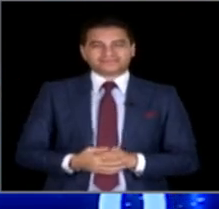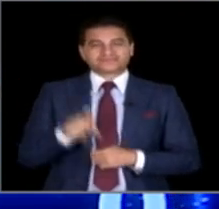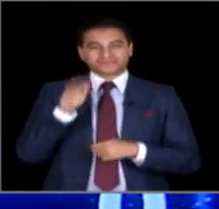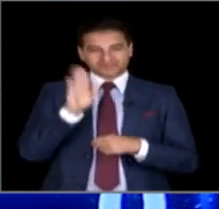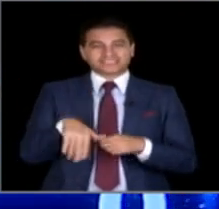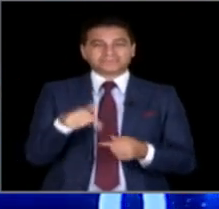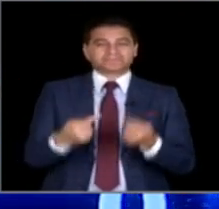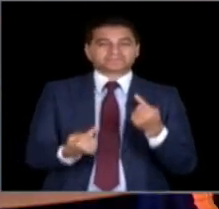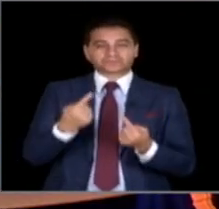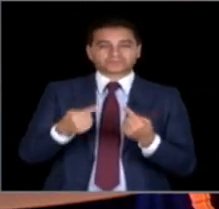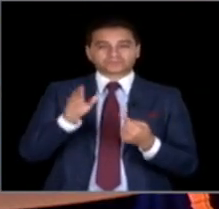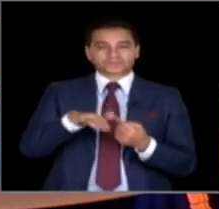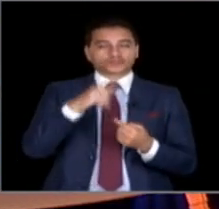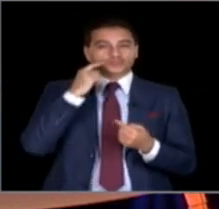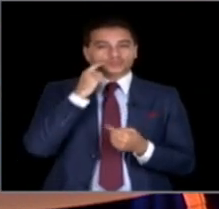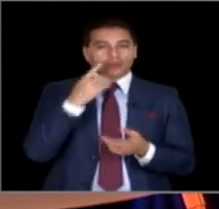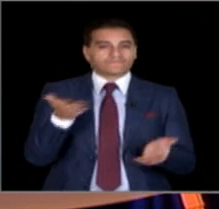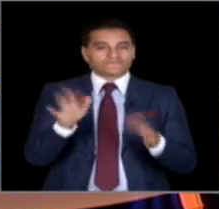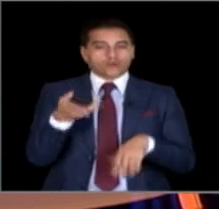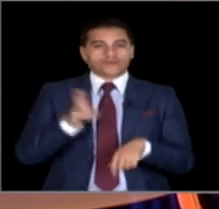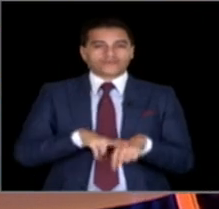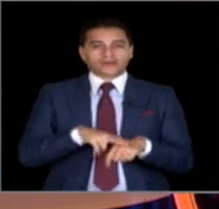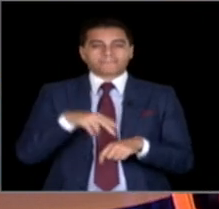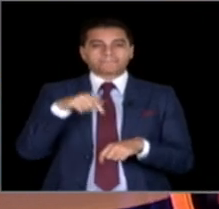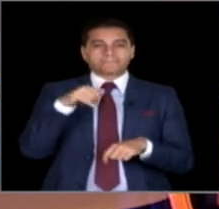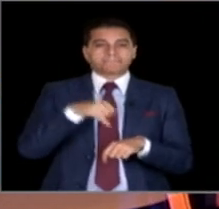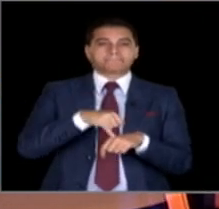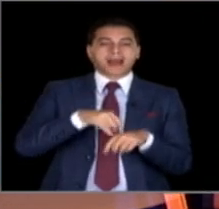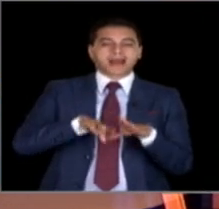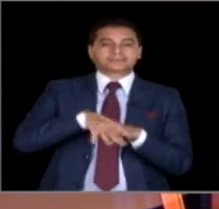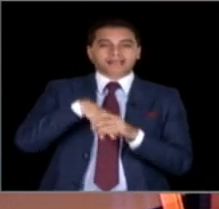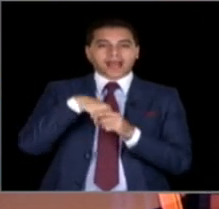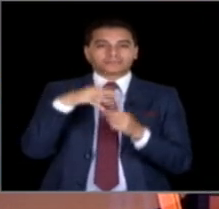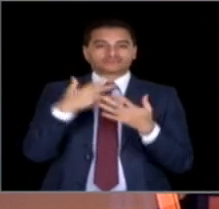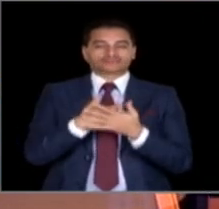فيها مزارع سكر ومراكز لطحن السكر.